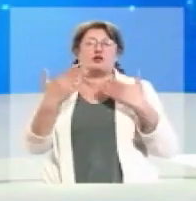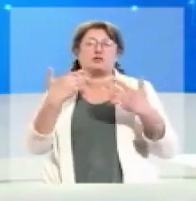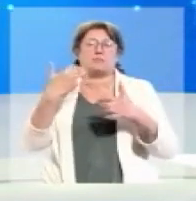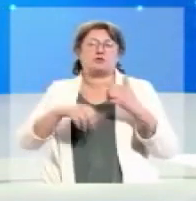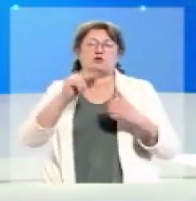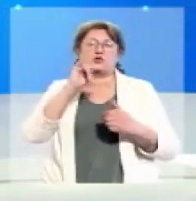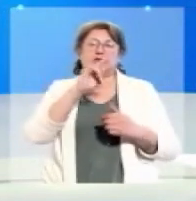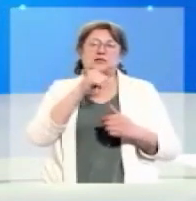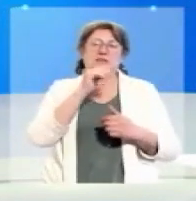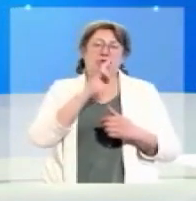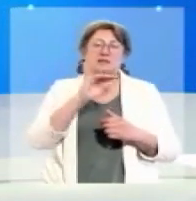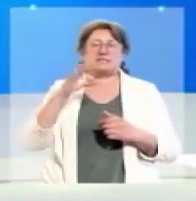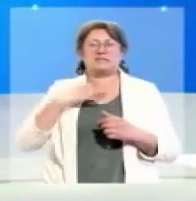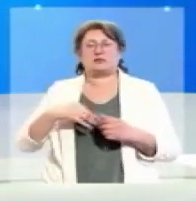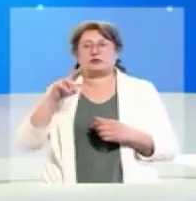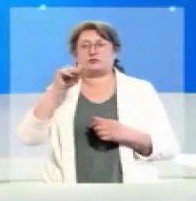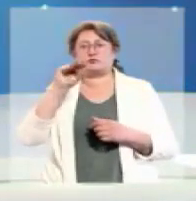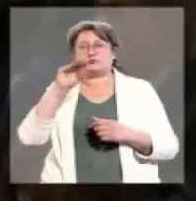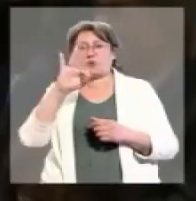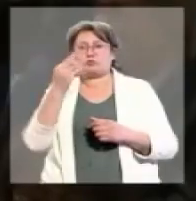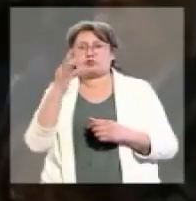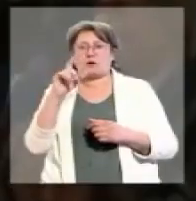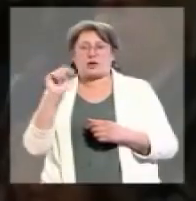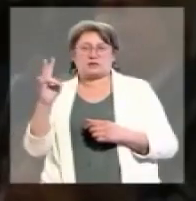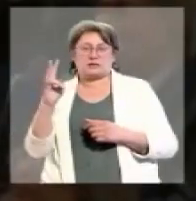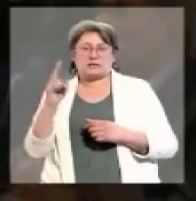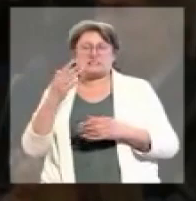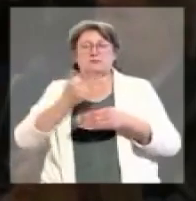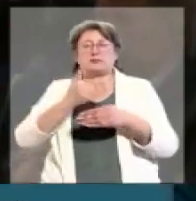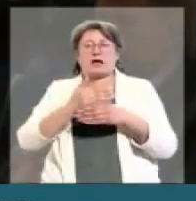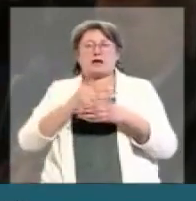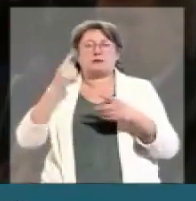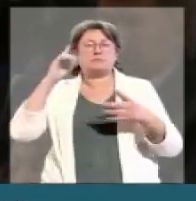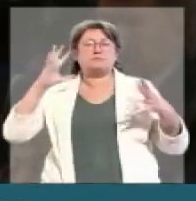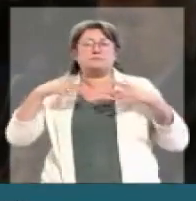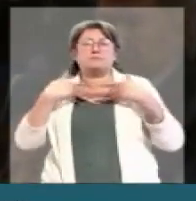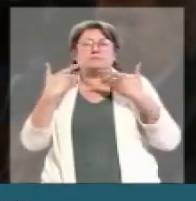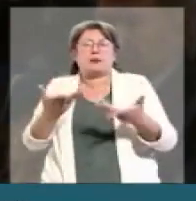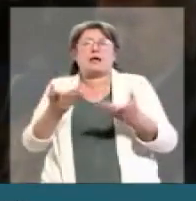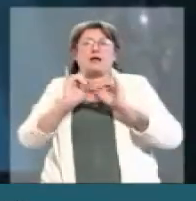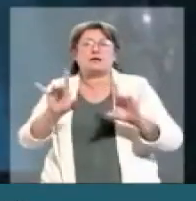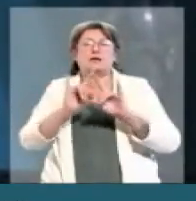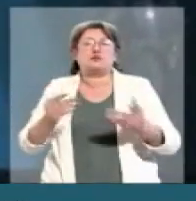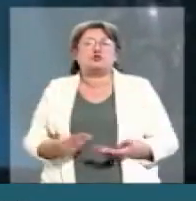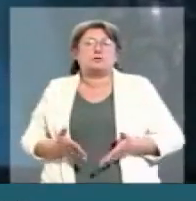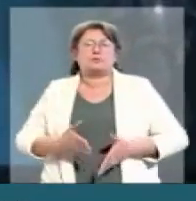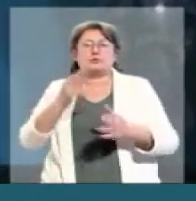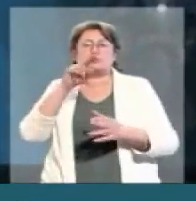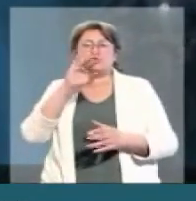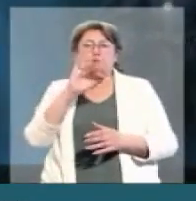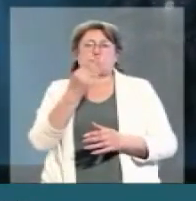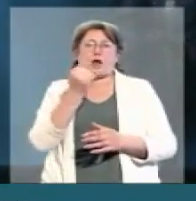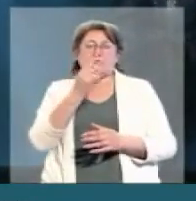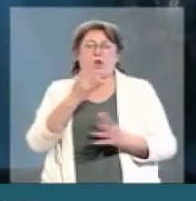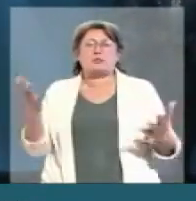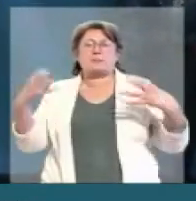между Чингисханом и его сыном Жоши Ханом. Спектакль воссоздает жизненный путь Жоши Хана, объединившего тюркские